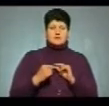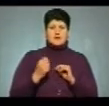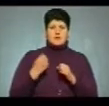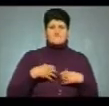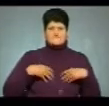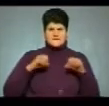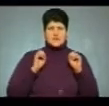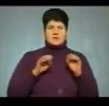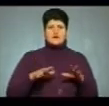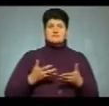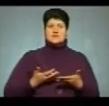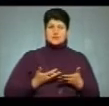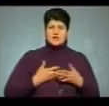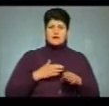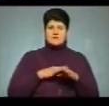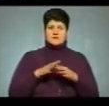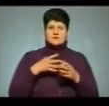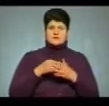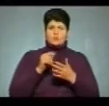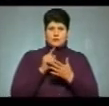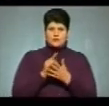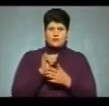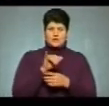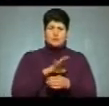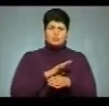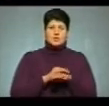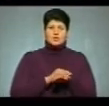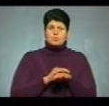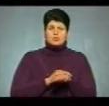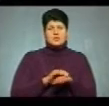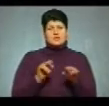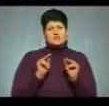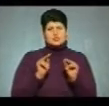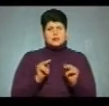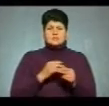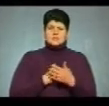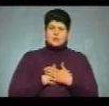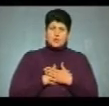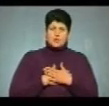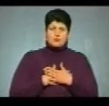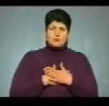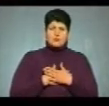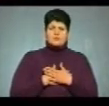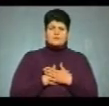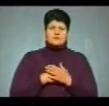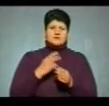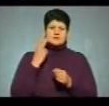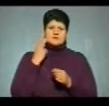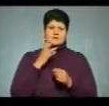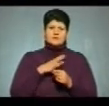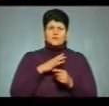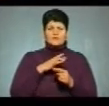віддав своє життя і виконав свій обов'язок. У нього була доброта, чесність, любов. Ну і вічно він все був